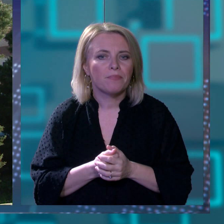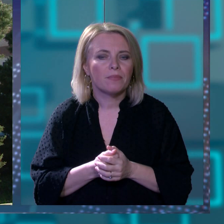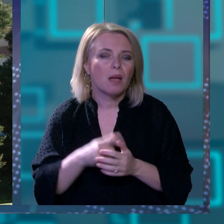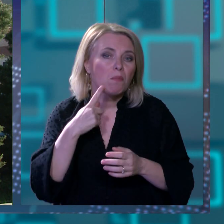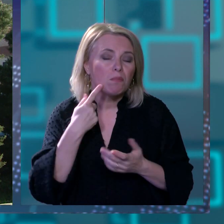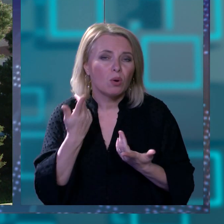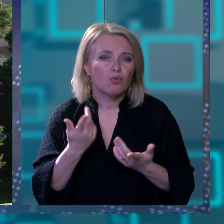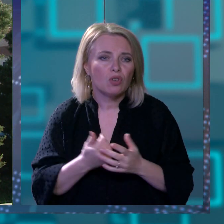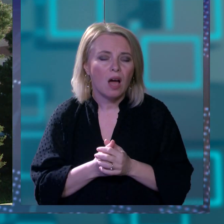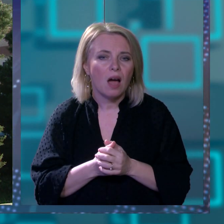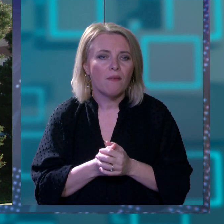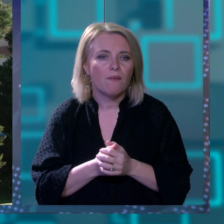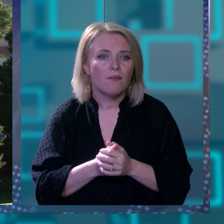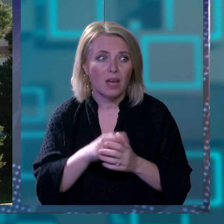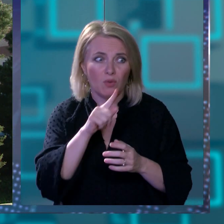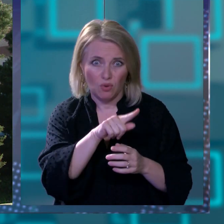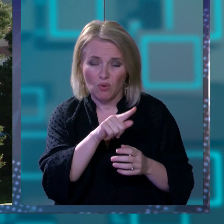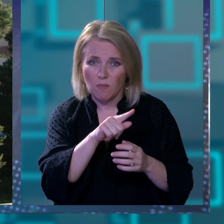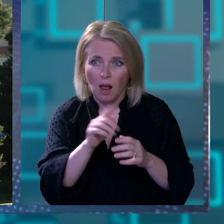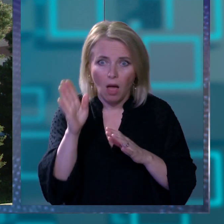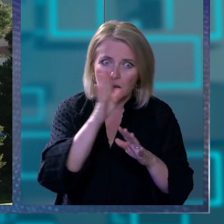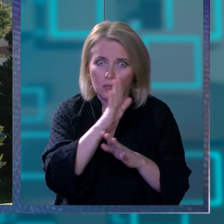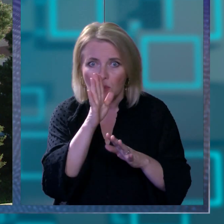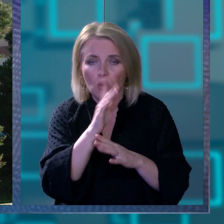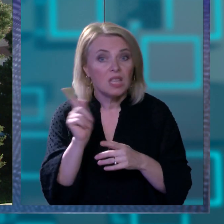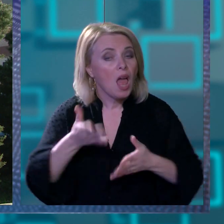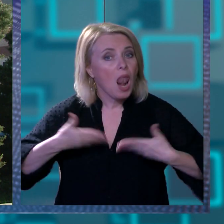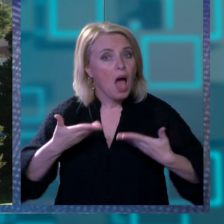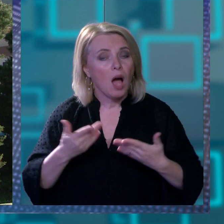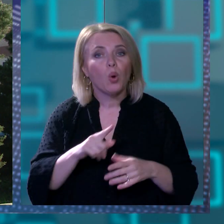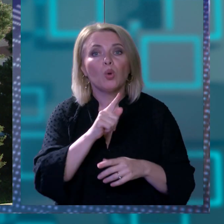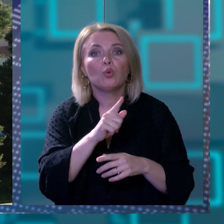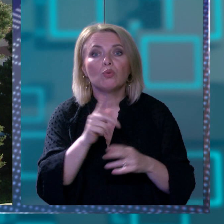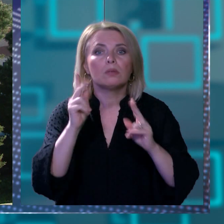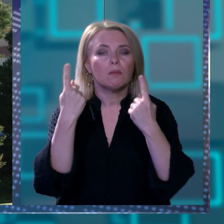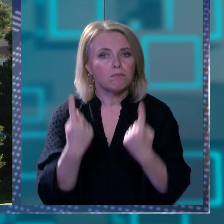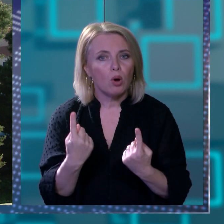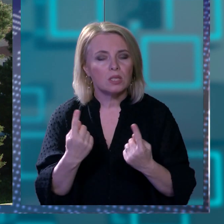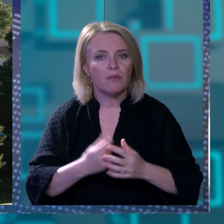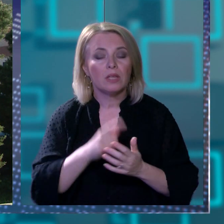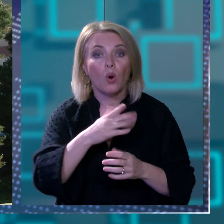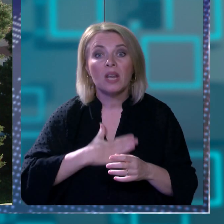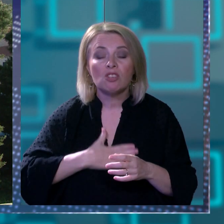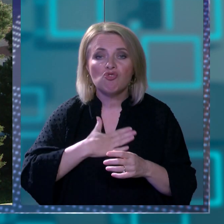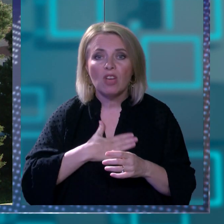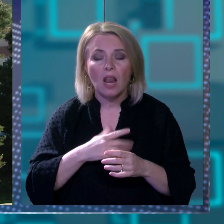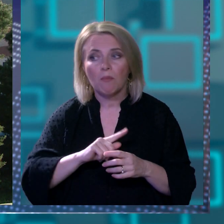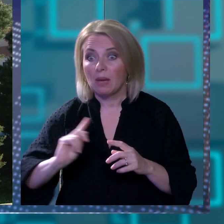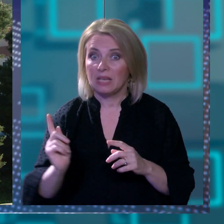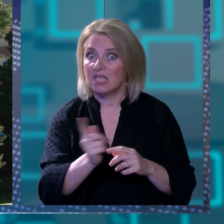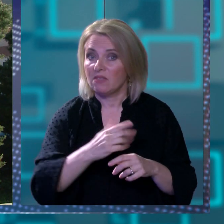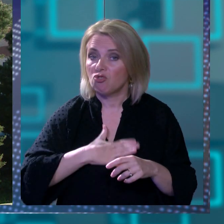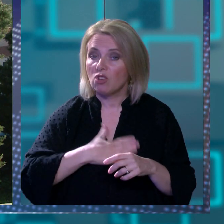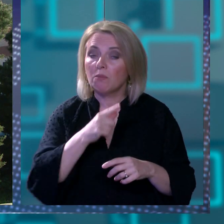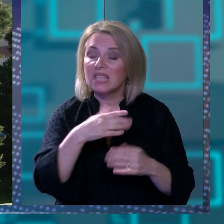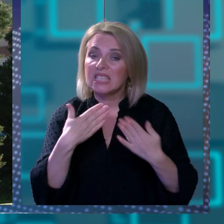nastoje napokon i nju zbuniti i nije lako se tu postaviti. Ona želi, što je razumljivo, i mi svi